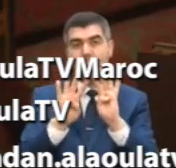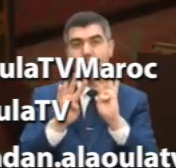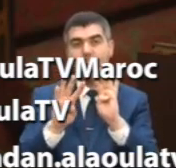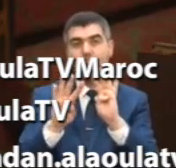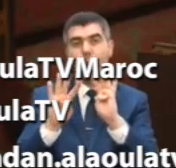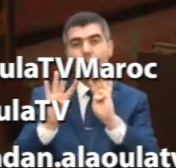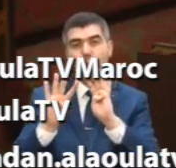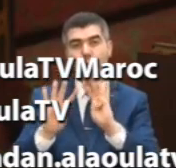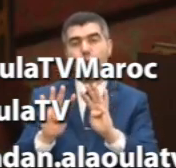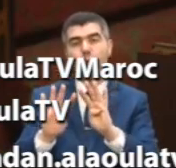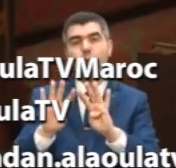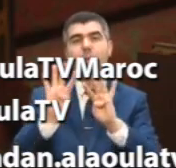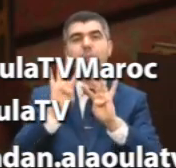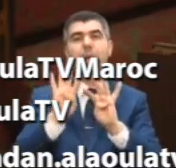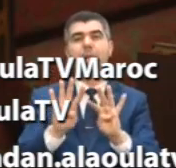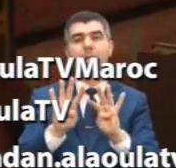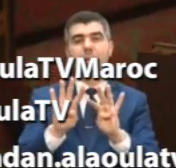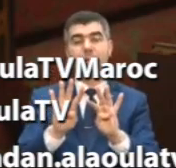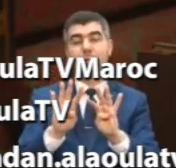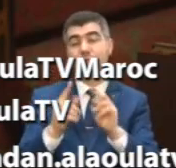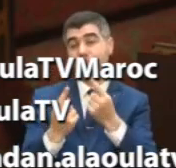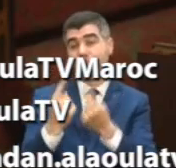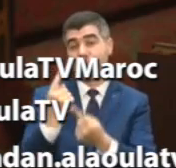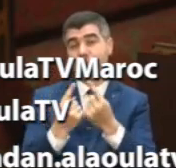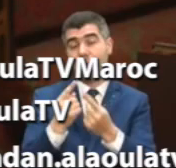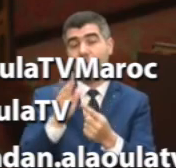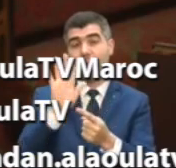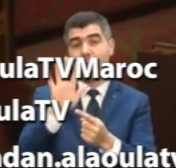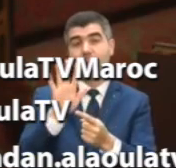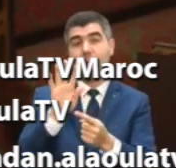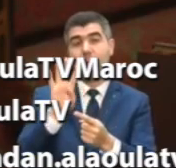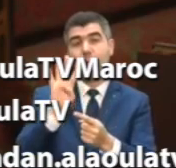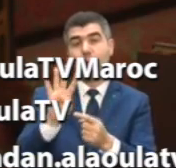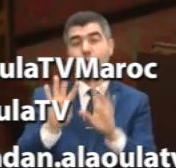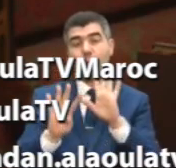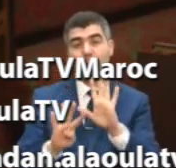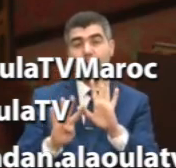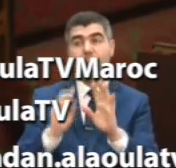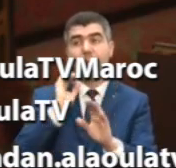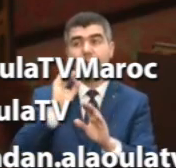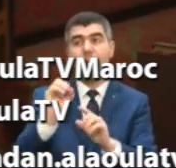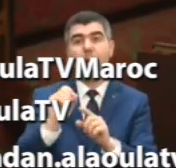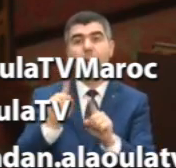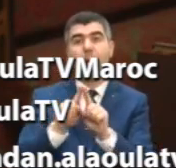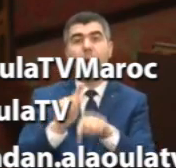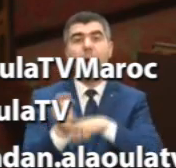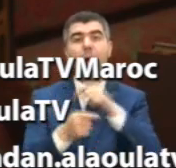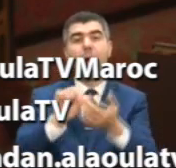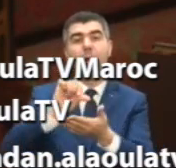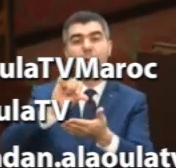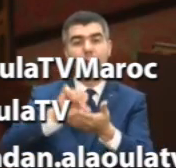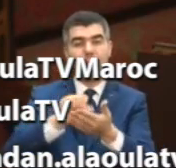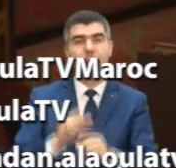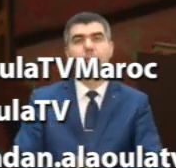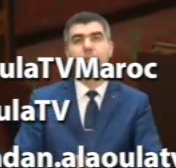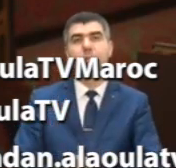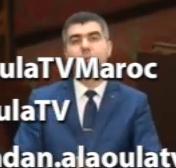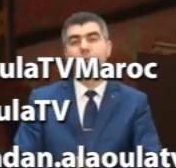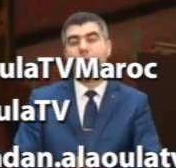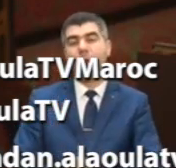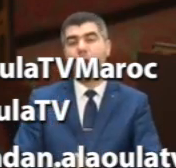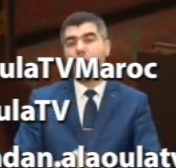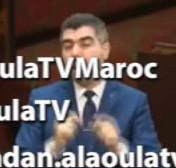889 على المستوى الوطني، 545 بالوسط القروي. على مستوى تأهيل المؤسسات التعليمية، بصدد هذه